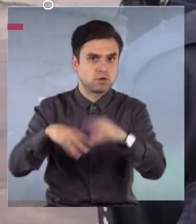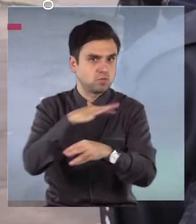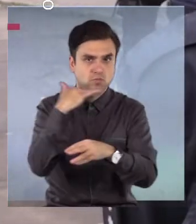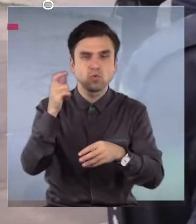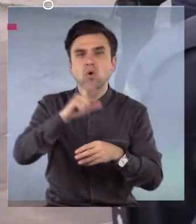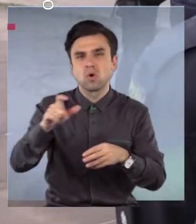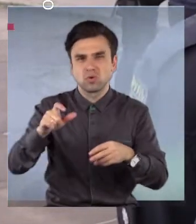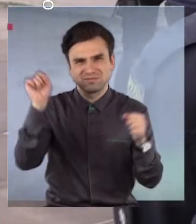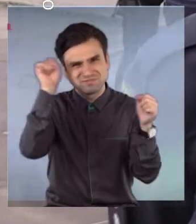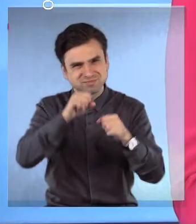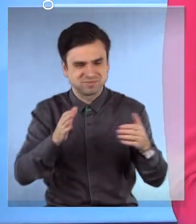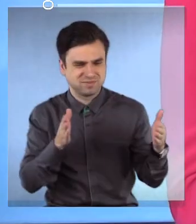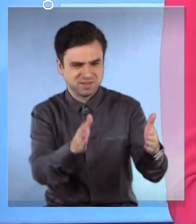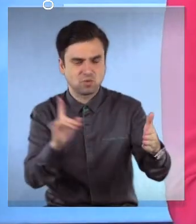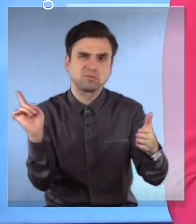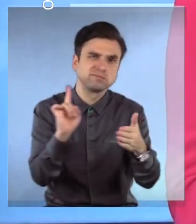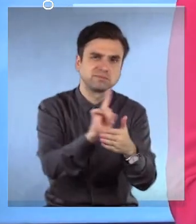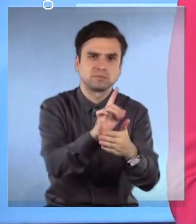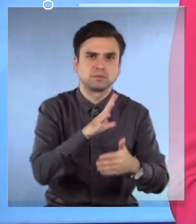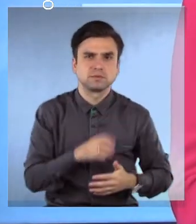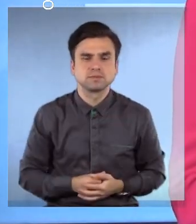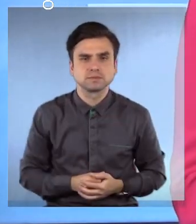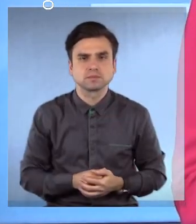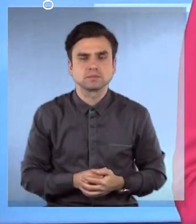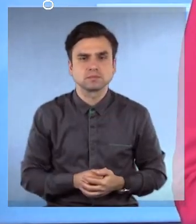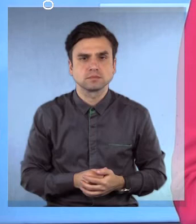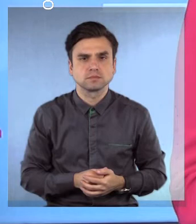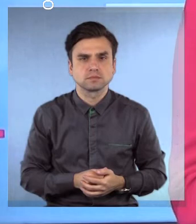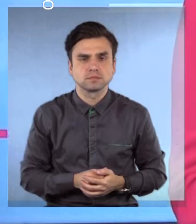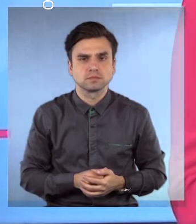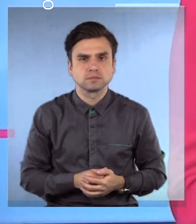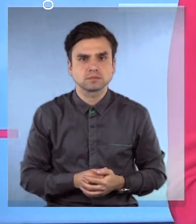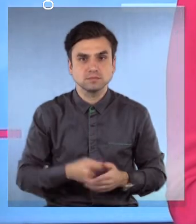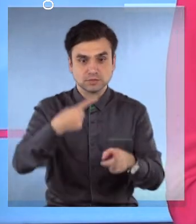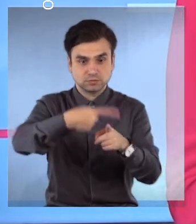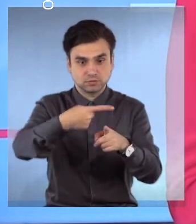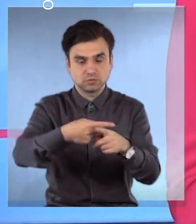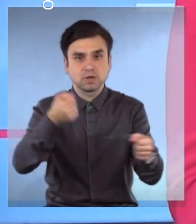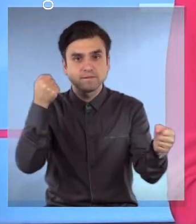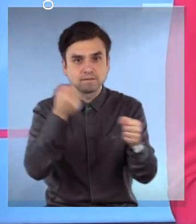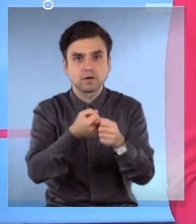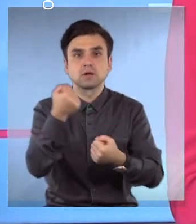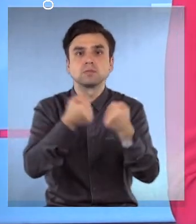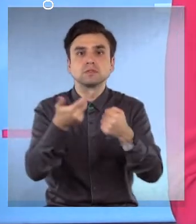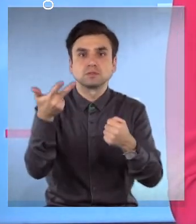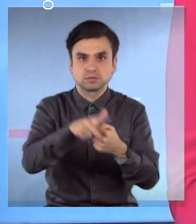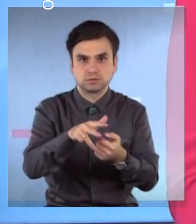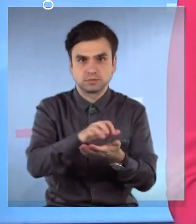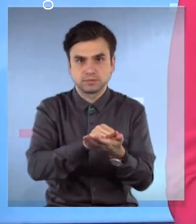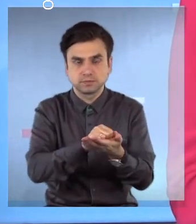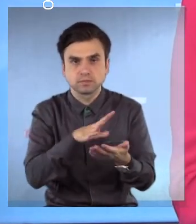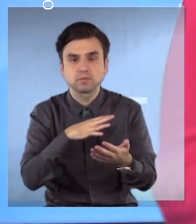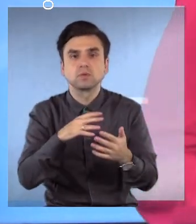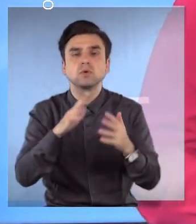в нестановленому місці. Потрійна аварія на перехресті. Все сталося ввечері 12 листопада на проспекті